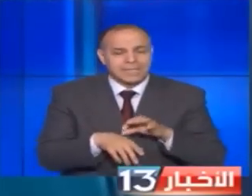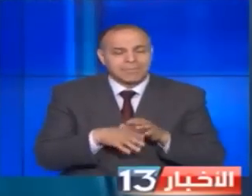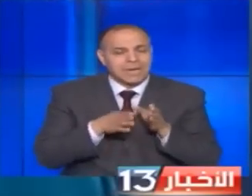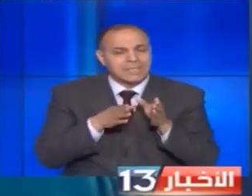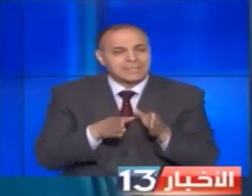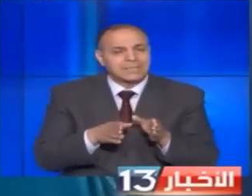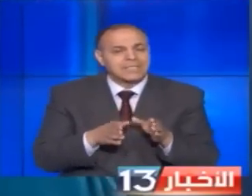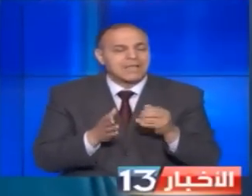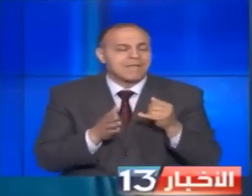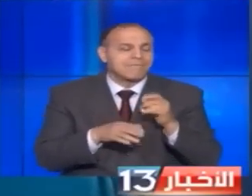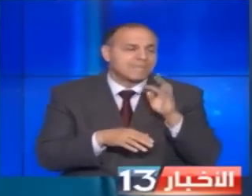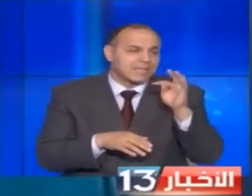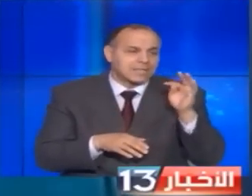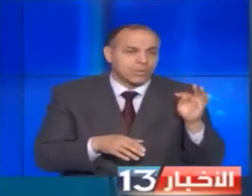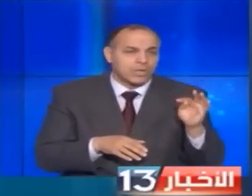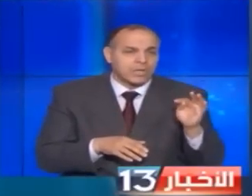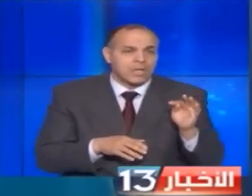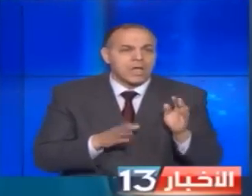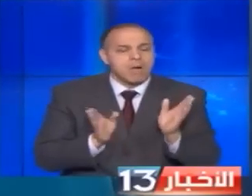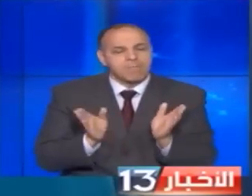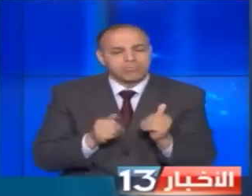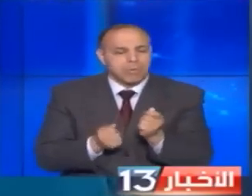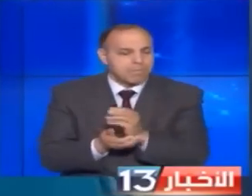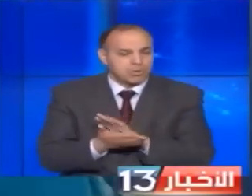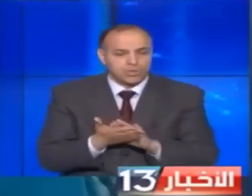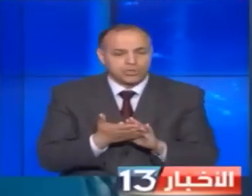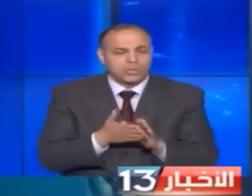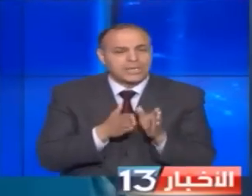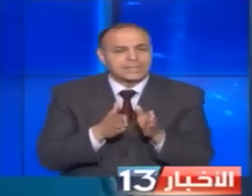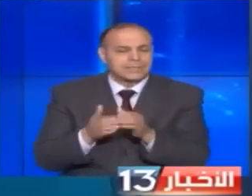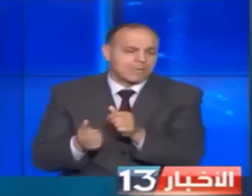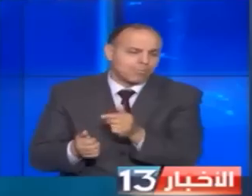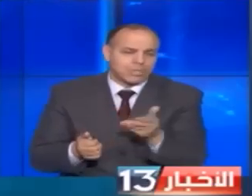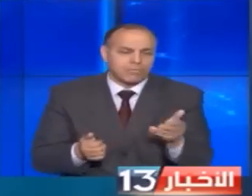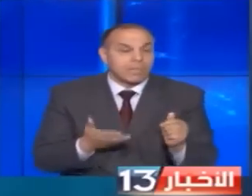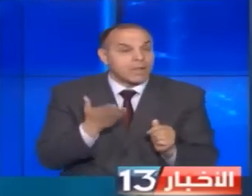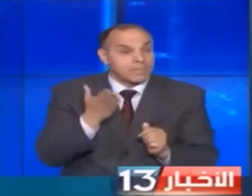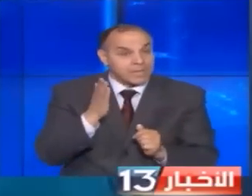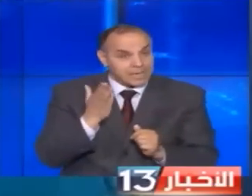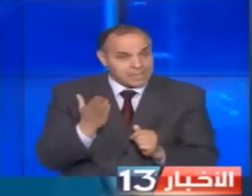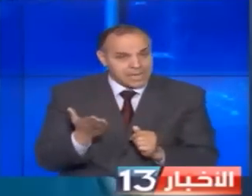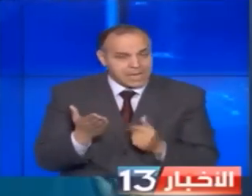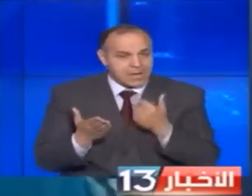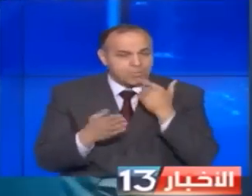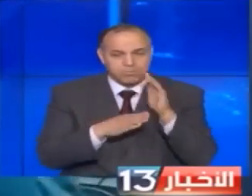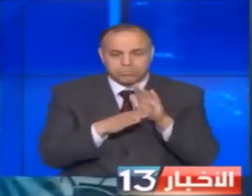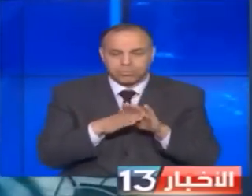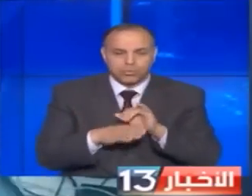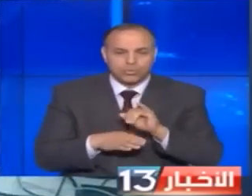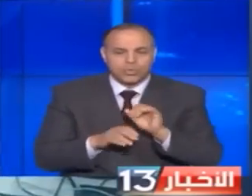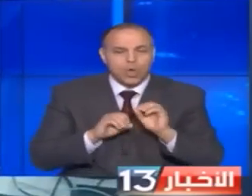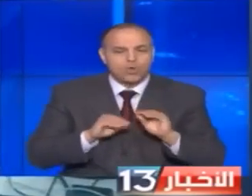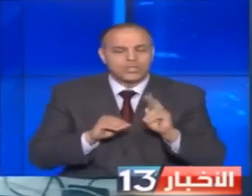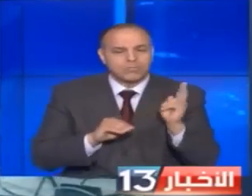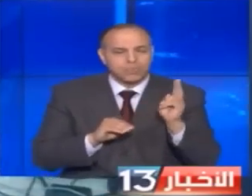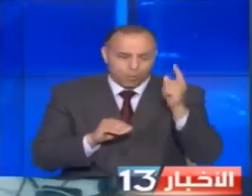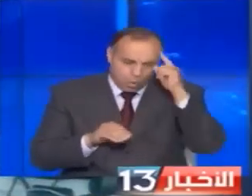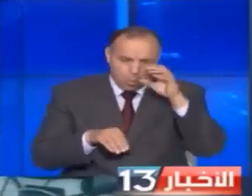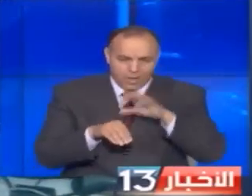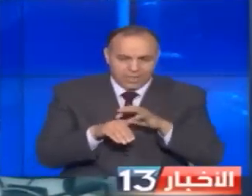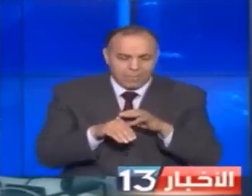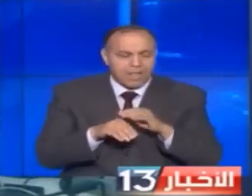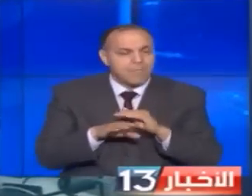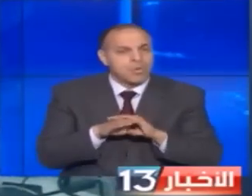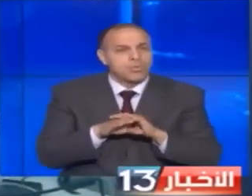بيده عيادات طبيه مجانيه في اختصاصات ام انها اساتذه واطباء في